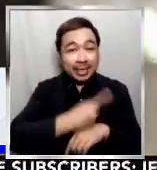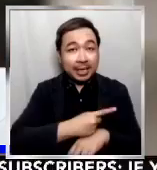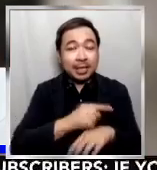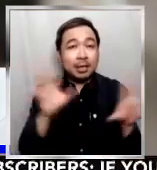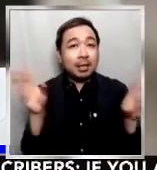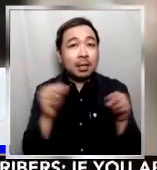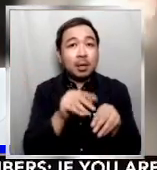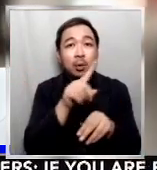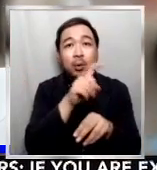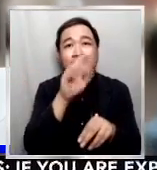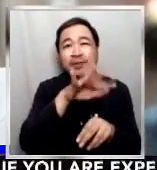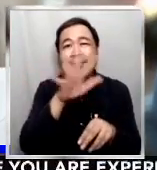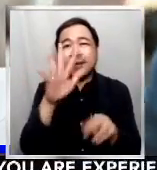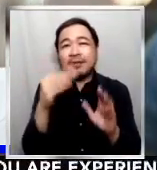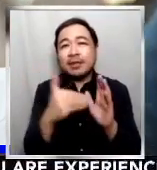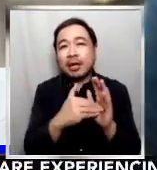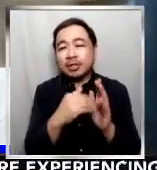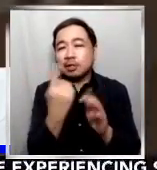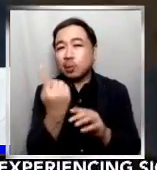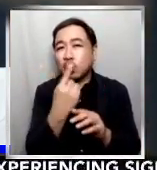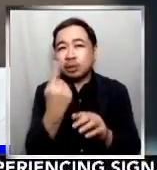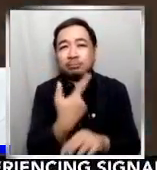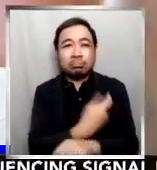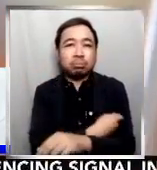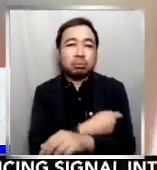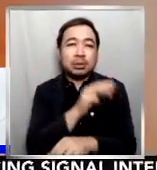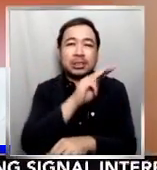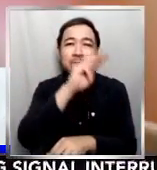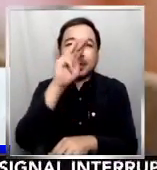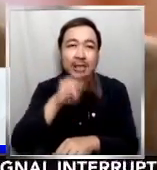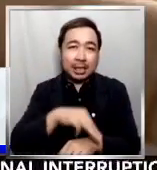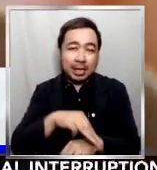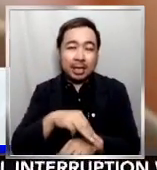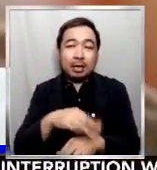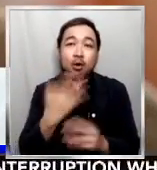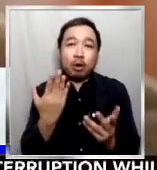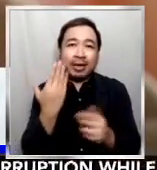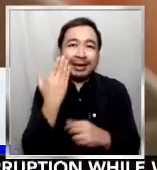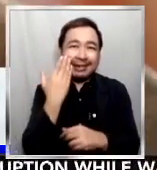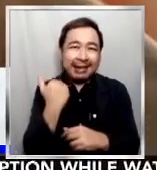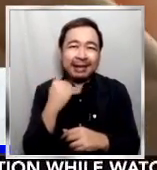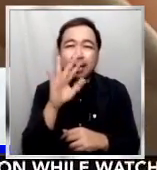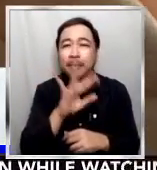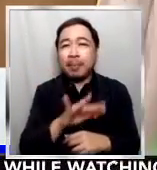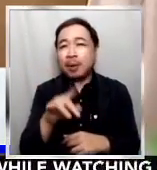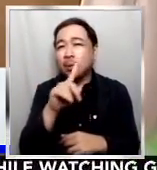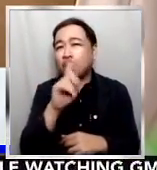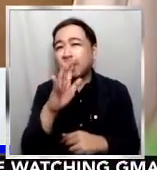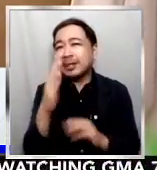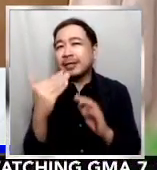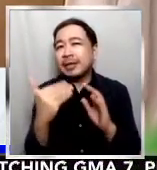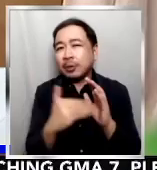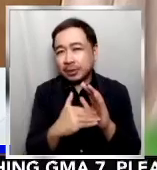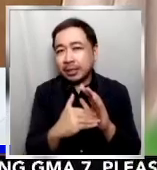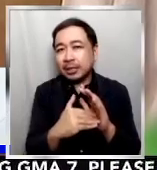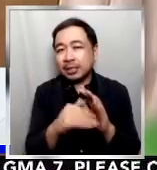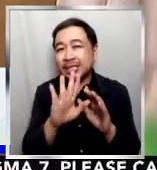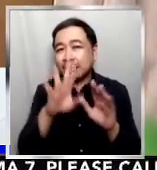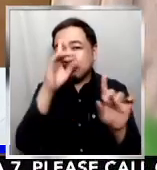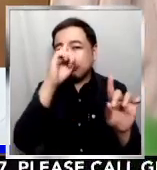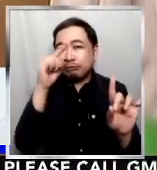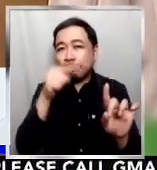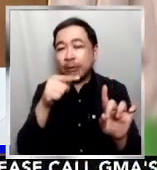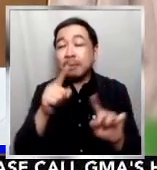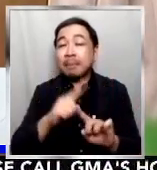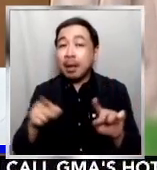155,000 lamang ang naibakuna sa Metro Manila o kapos ng kulang 100,000 sa target. Pero tiwala silang makukuha